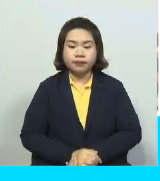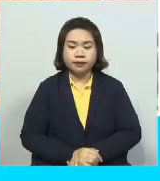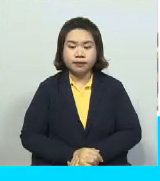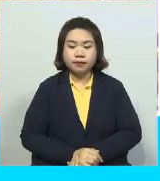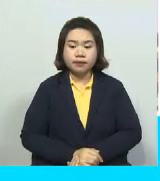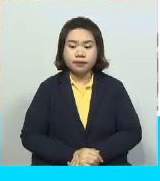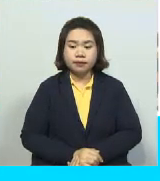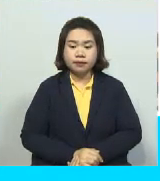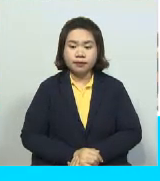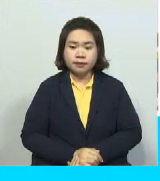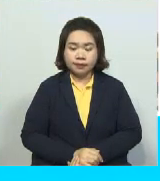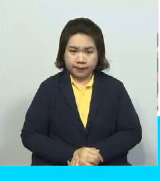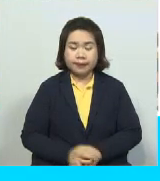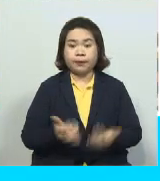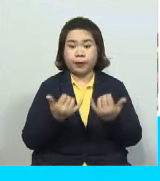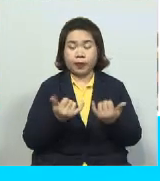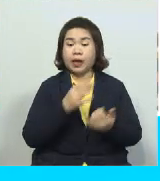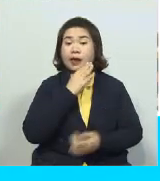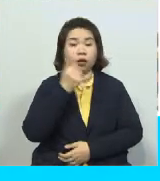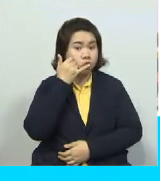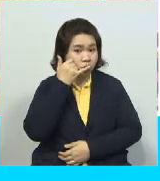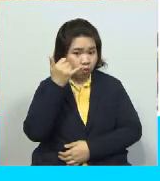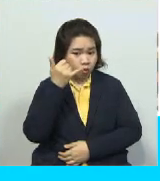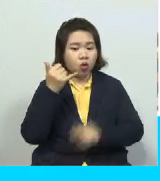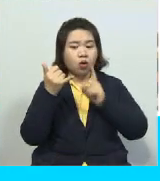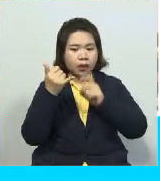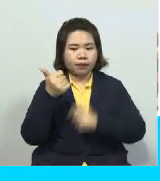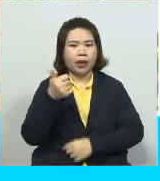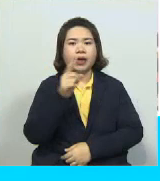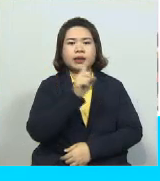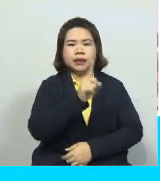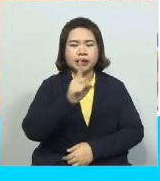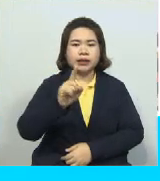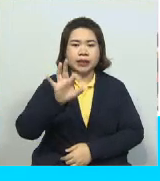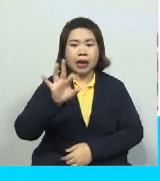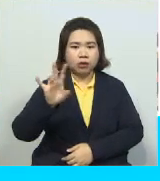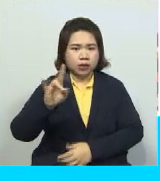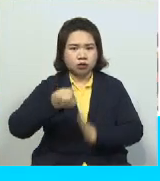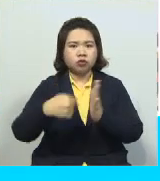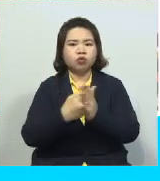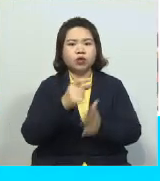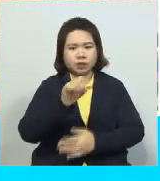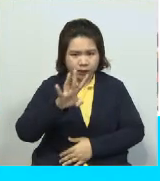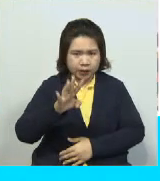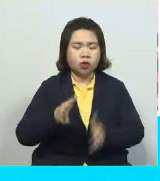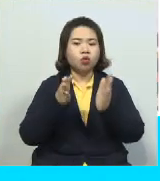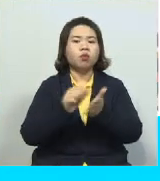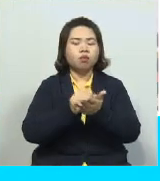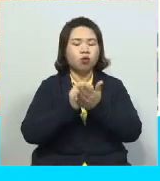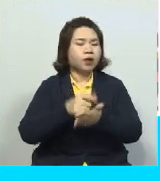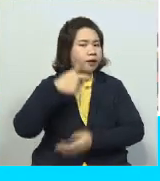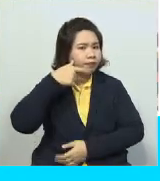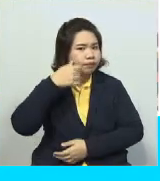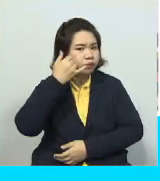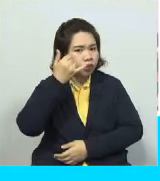ะ ครับตรงนี้ก็ถ้าเป็นโทรศัพท์ก็สามารถโทรมาได้ที่1197นะครับตลอด24ชั่วโมงเจ้าที่ก็จะให้